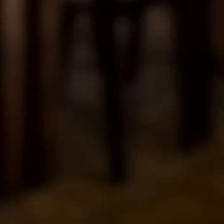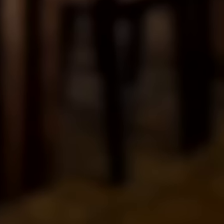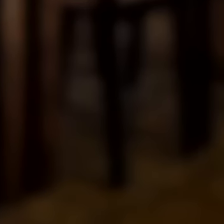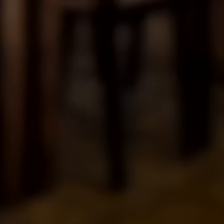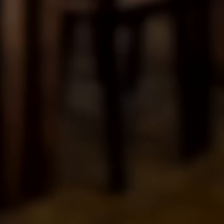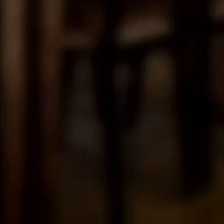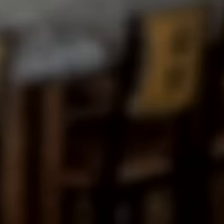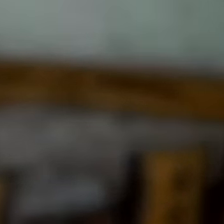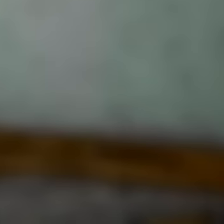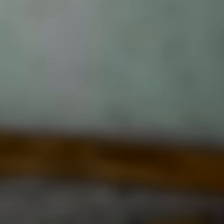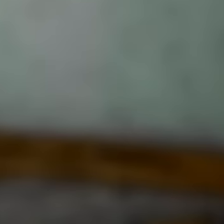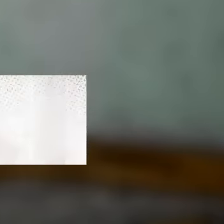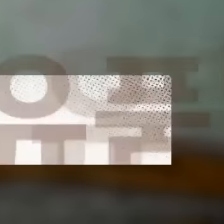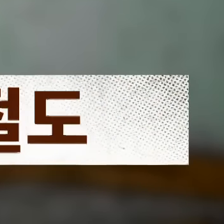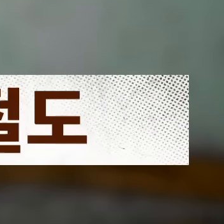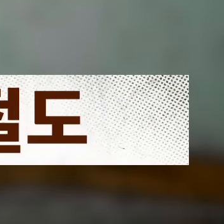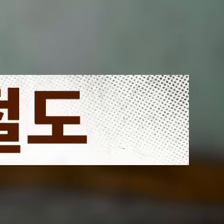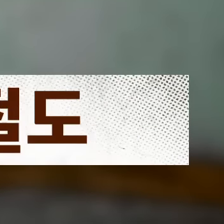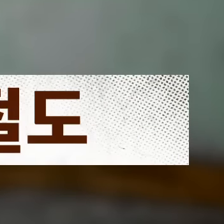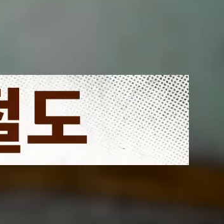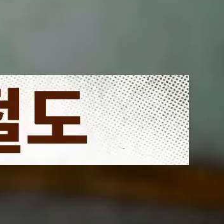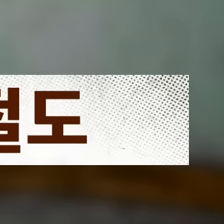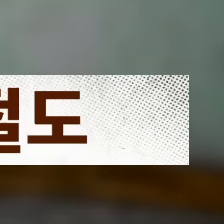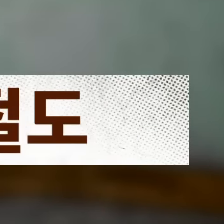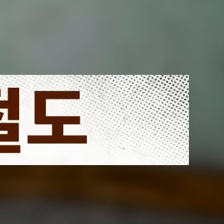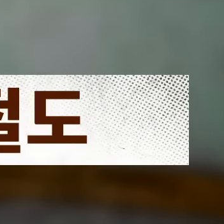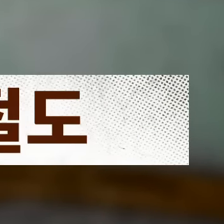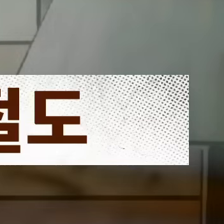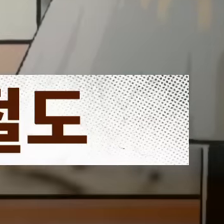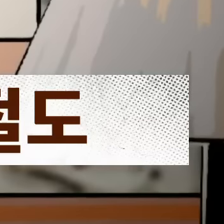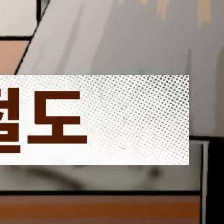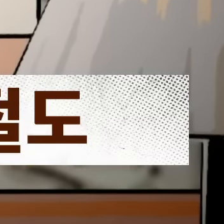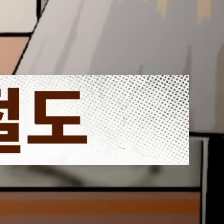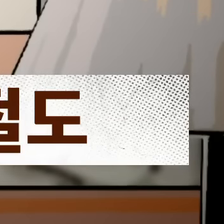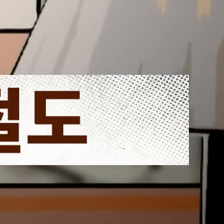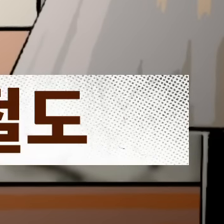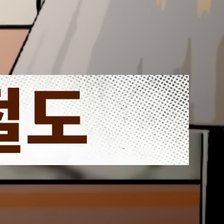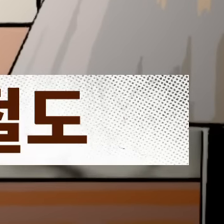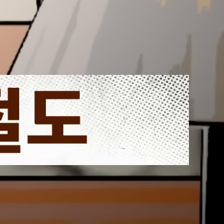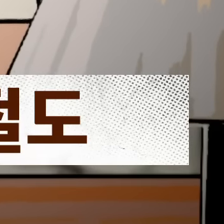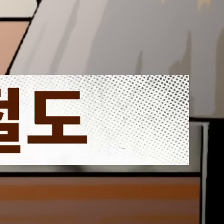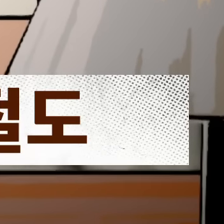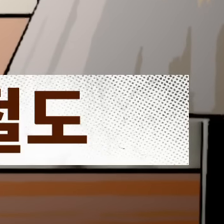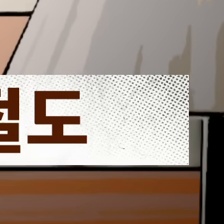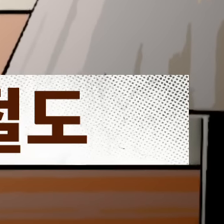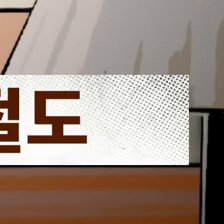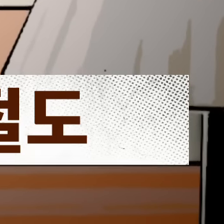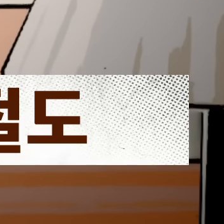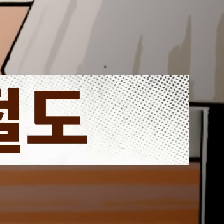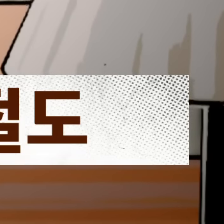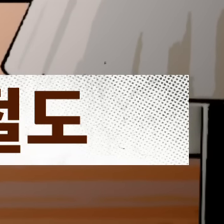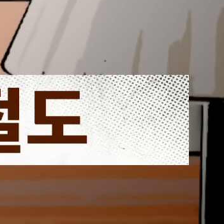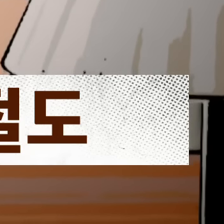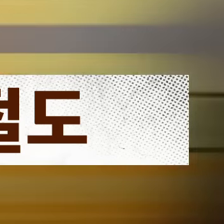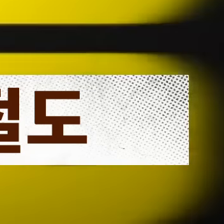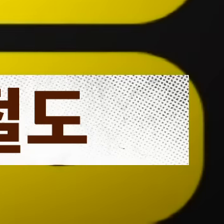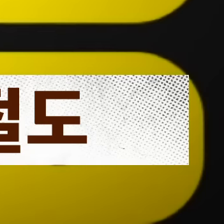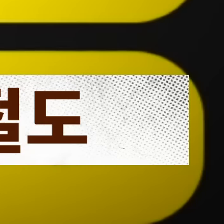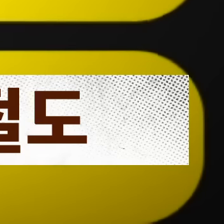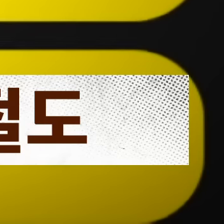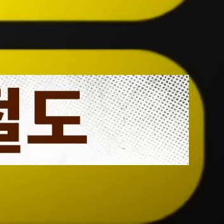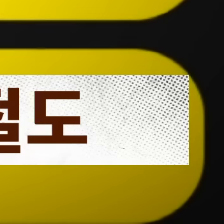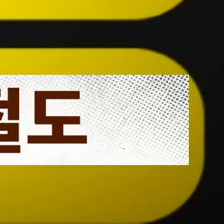집에 찾아온 직장 동료가 아버지의 유품을 훔쳤다는 제보가 들어왔습니다. 제보자가 집에 없던 사이 벌어진